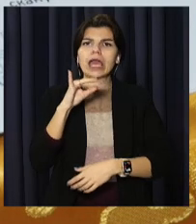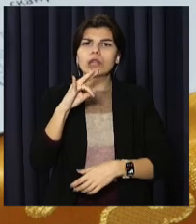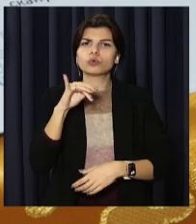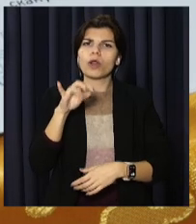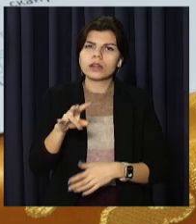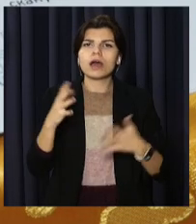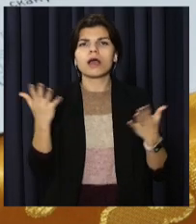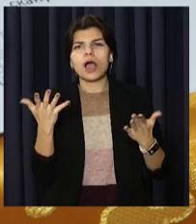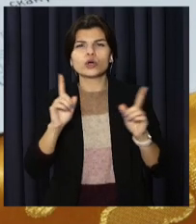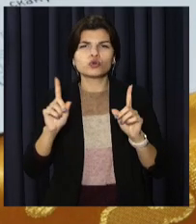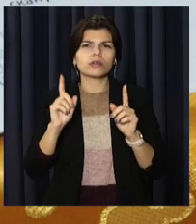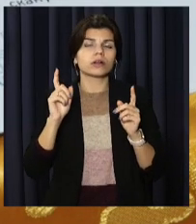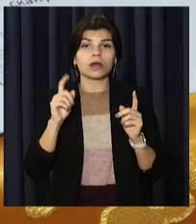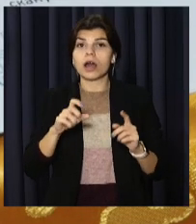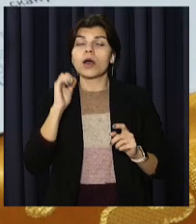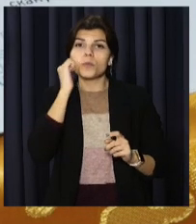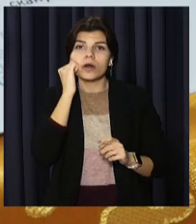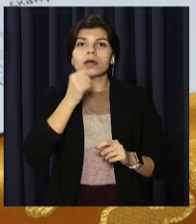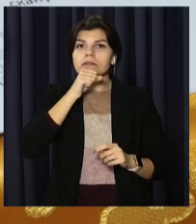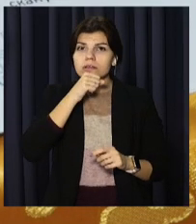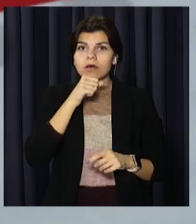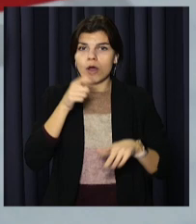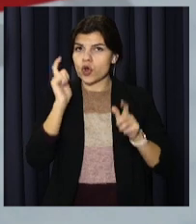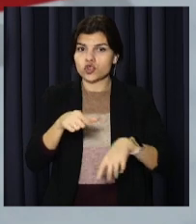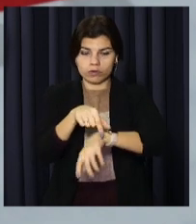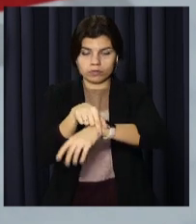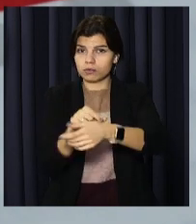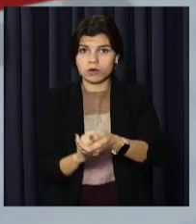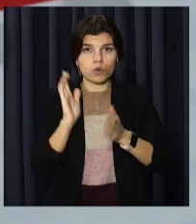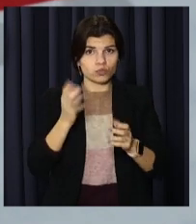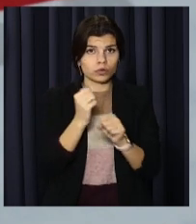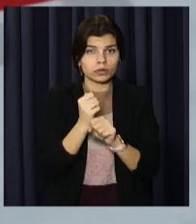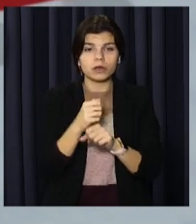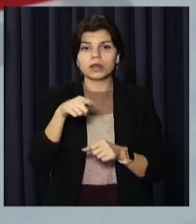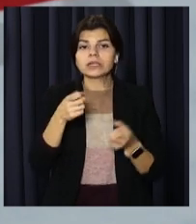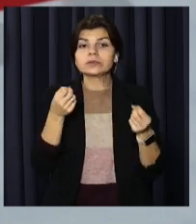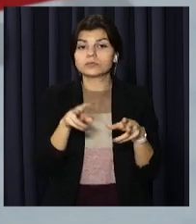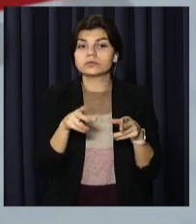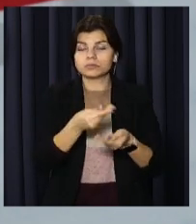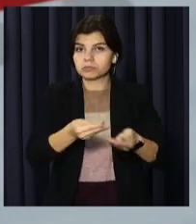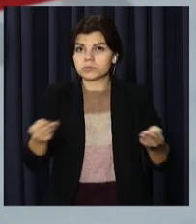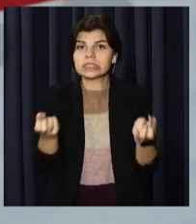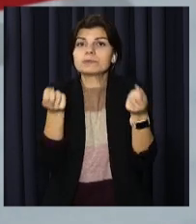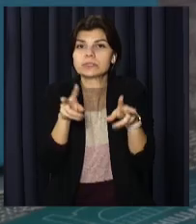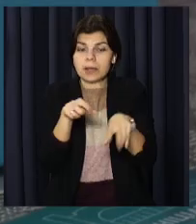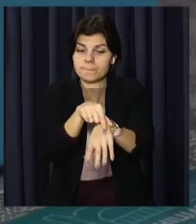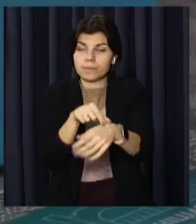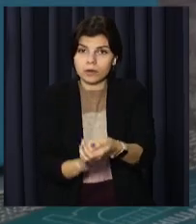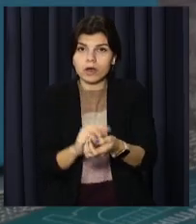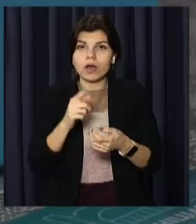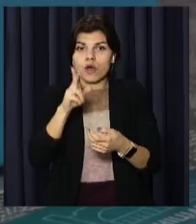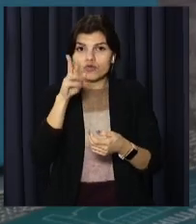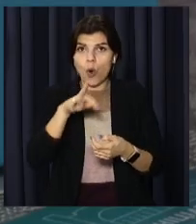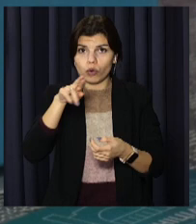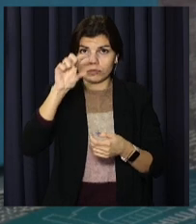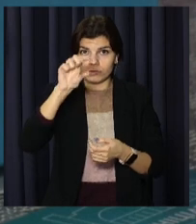Ця та інша інформація тепер у дідусів та бабусь на зап'ясті. Підопічним соціальних тер-центрів Дніпра роздали спеціальні браслети з